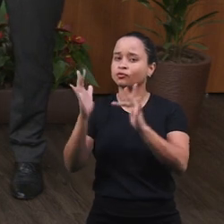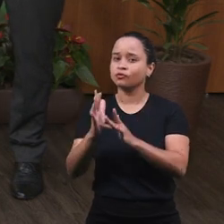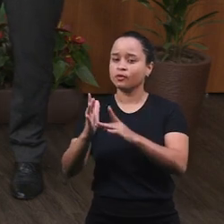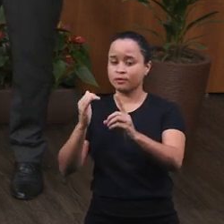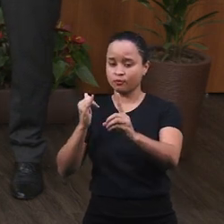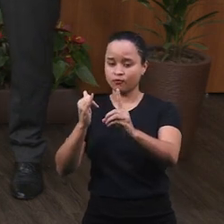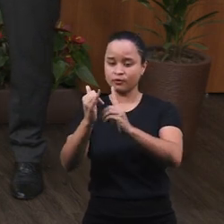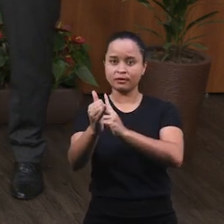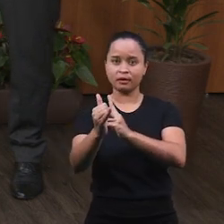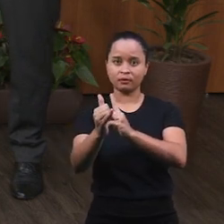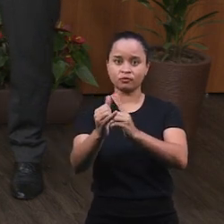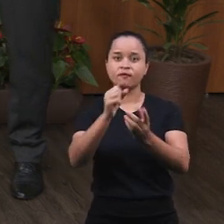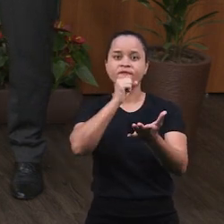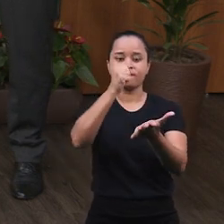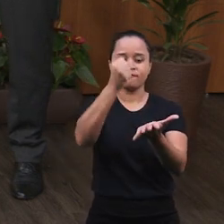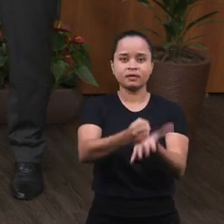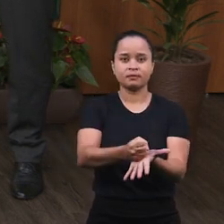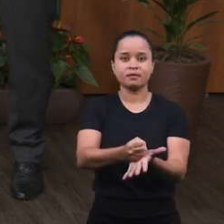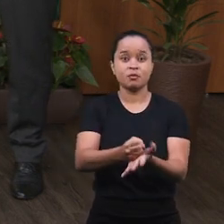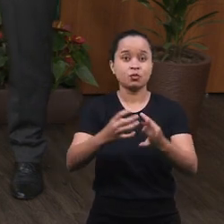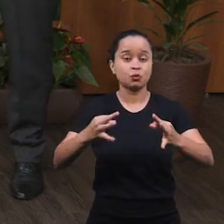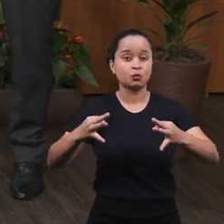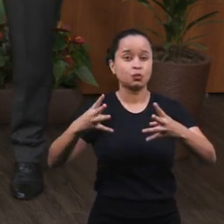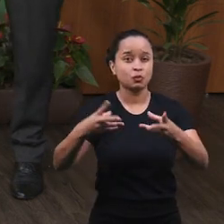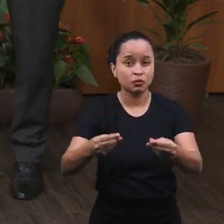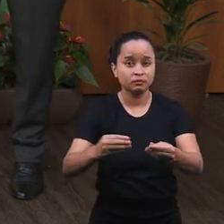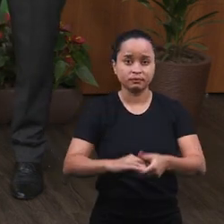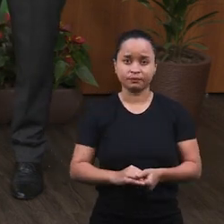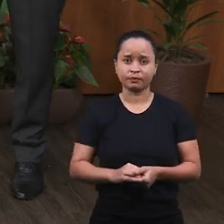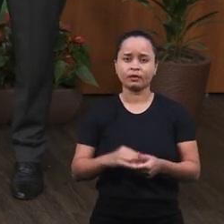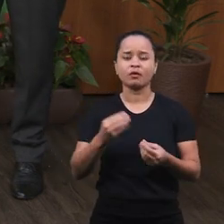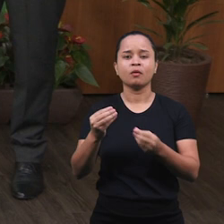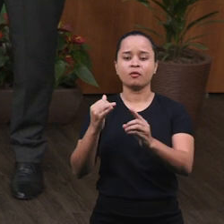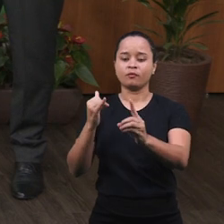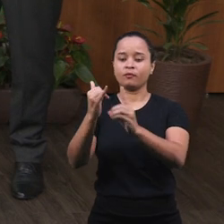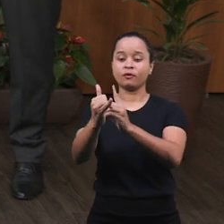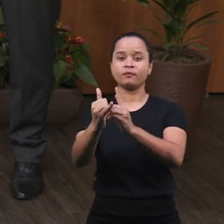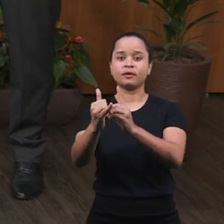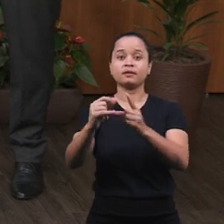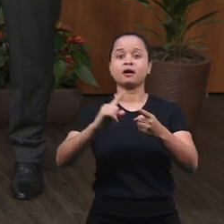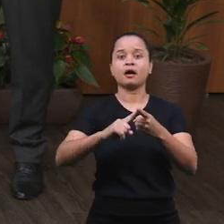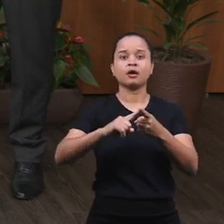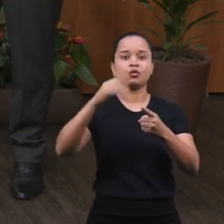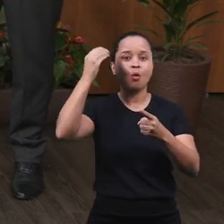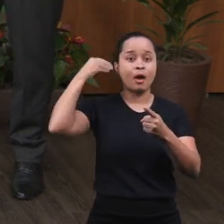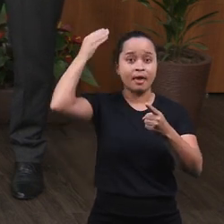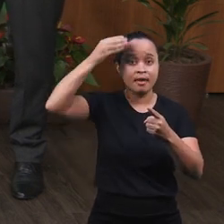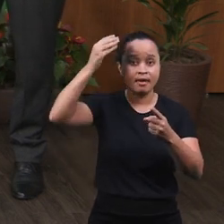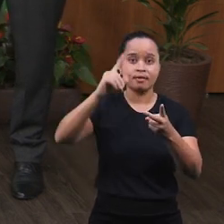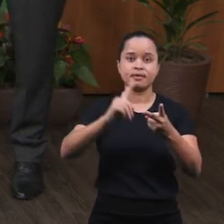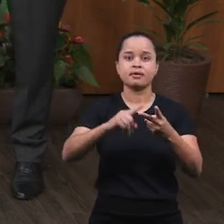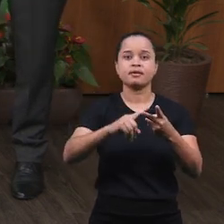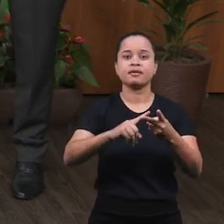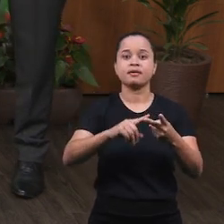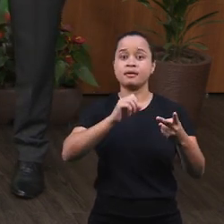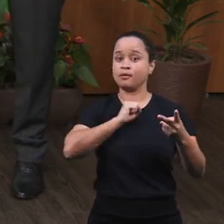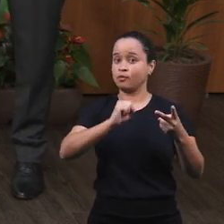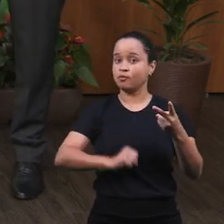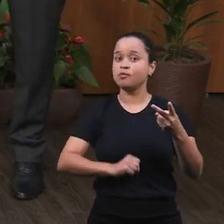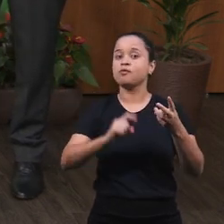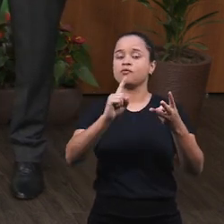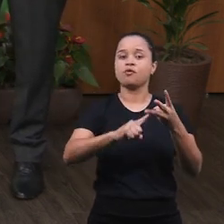prophétisé dans tout l'Ancien Testament. Prophétisé comme roi, comme